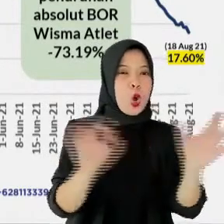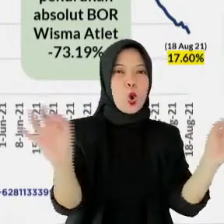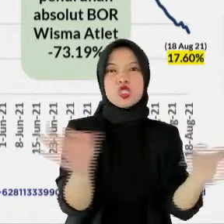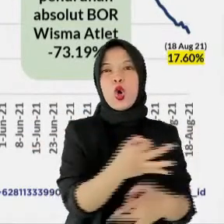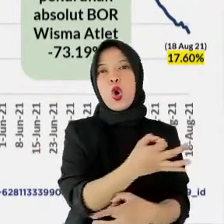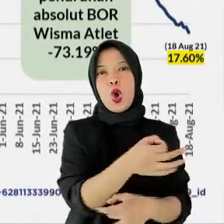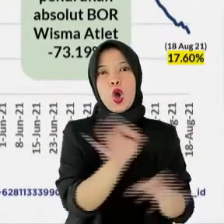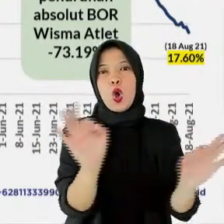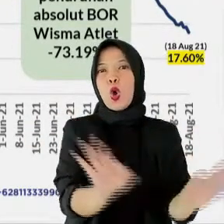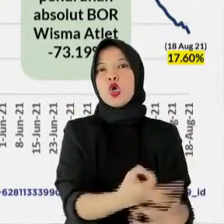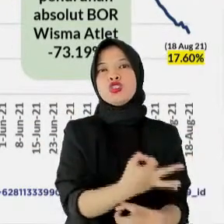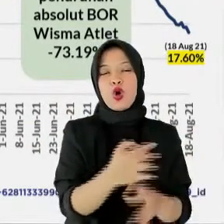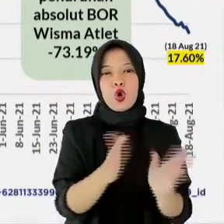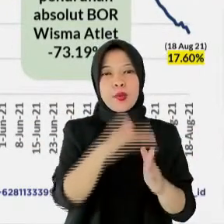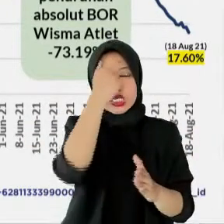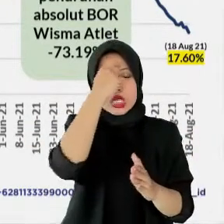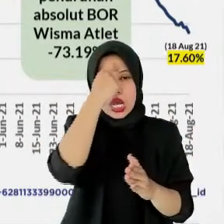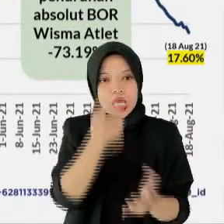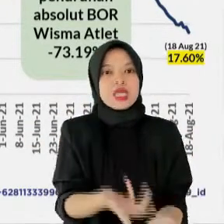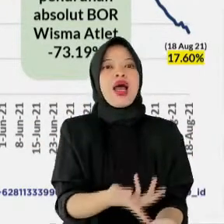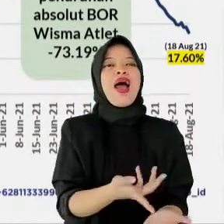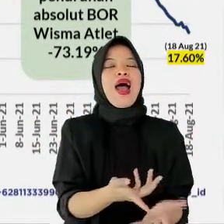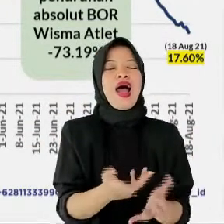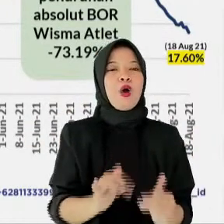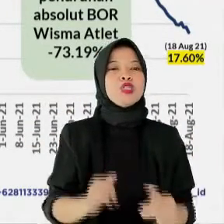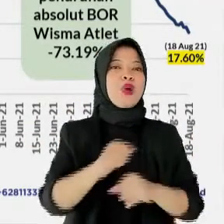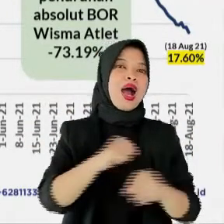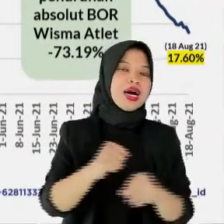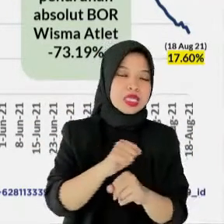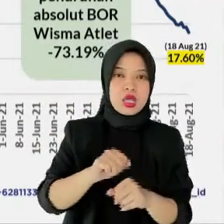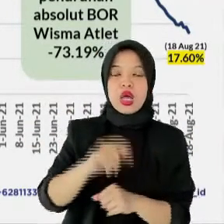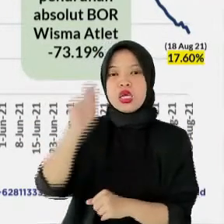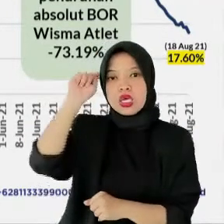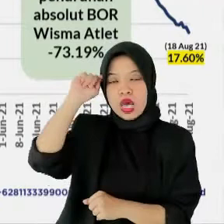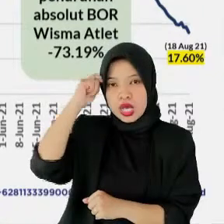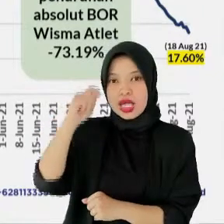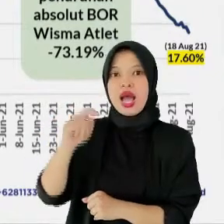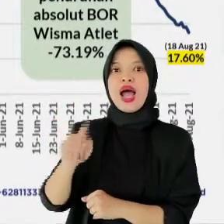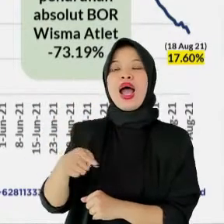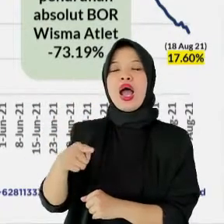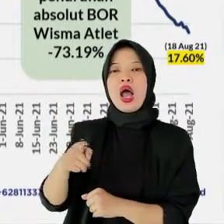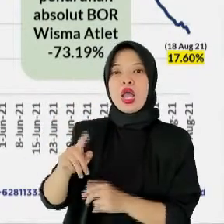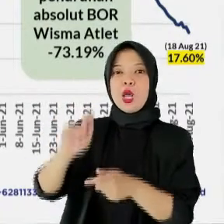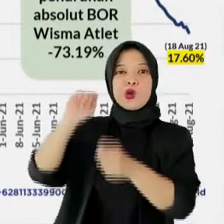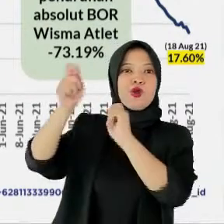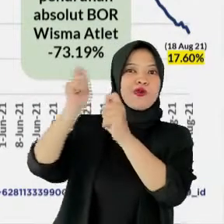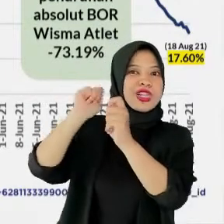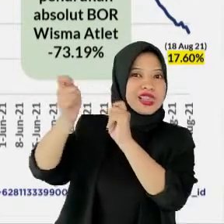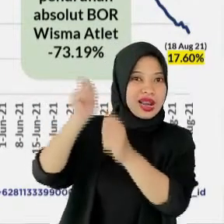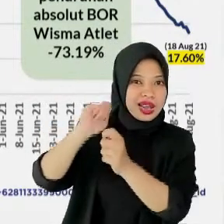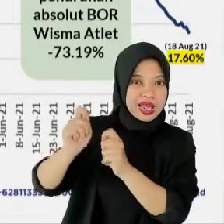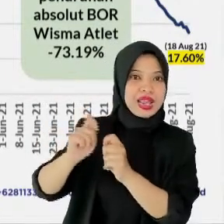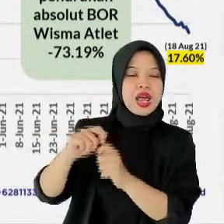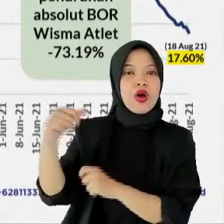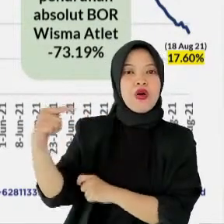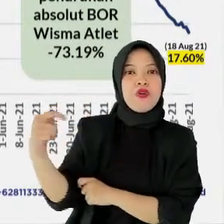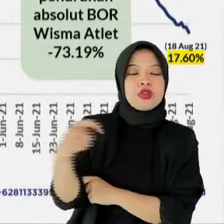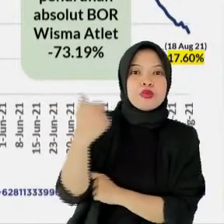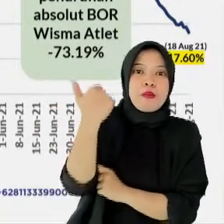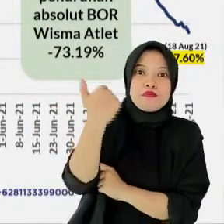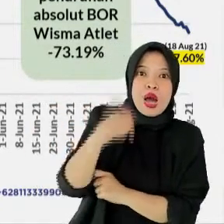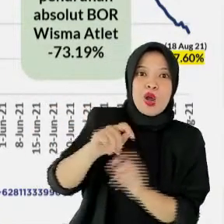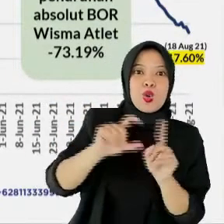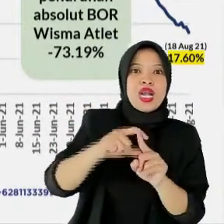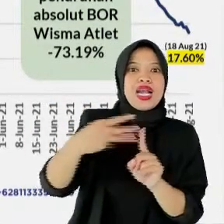ya, 15% doang keterisiannya. Tapi setelah itu kita ingat bulan Mei, bulan Juni, ada Idul Fitri, dan ada Delta.